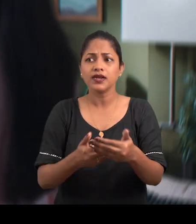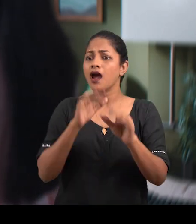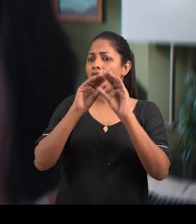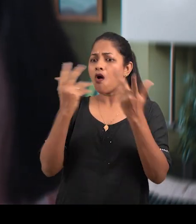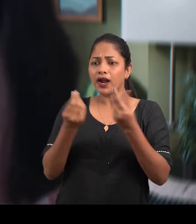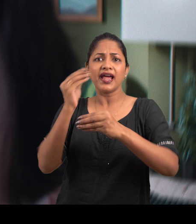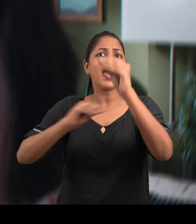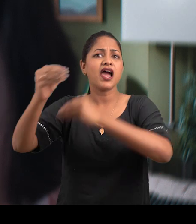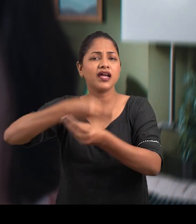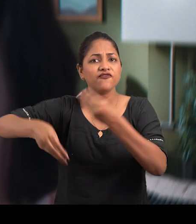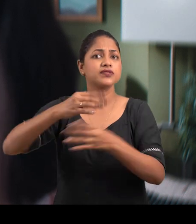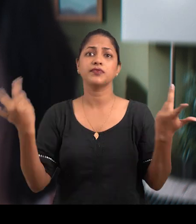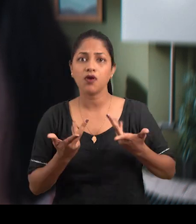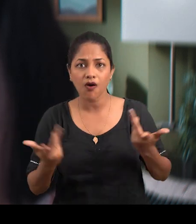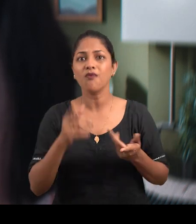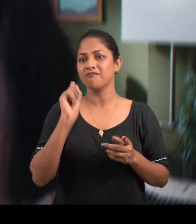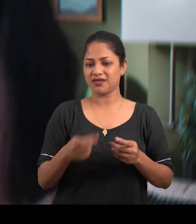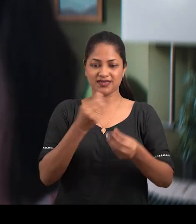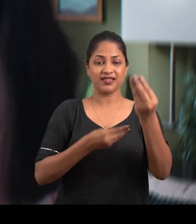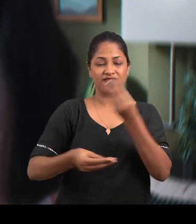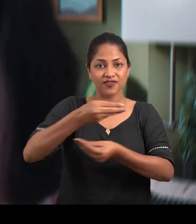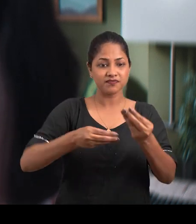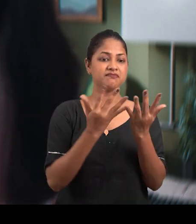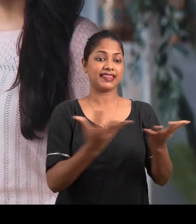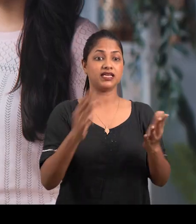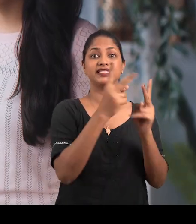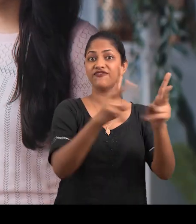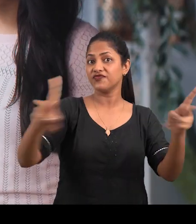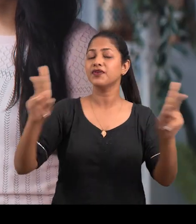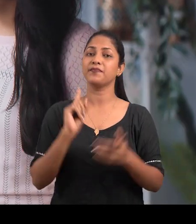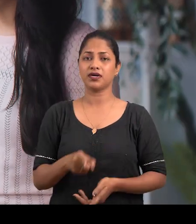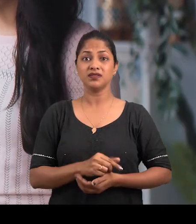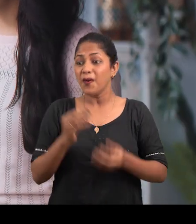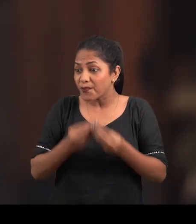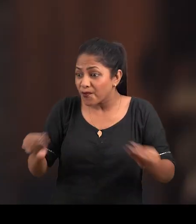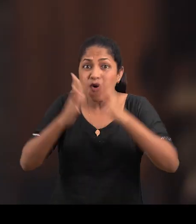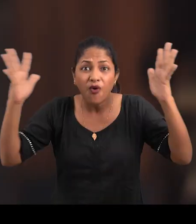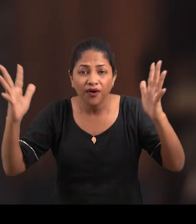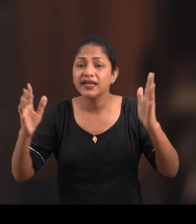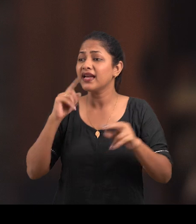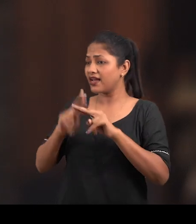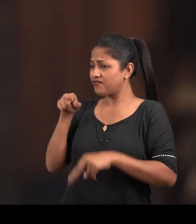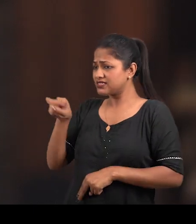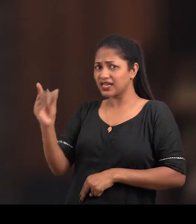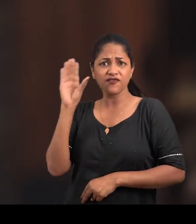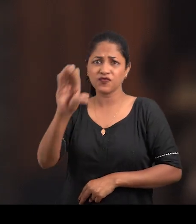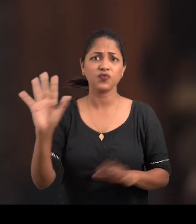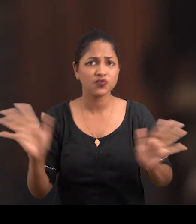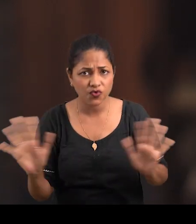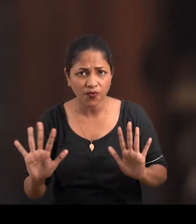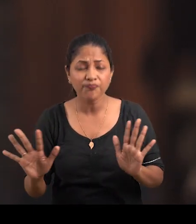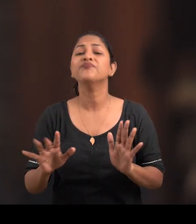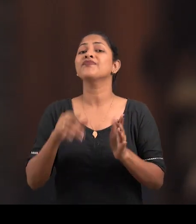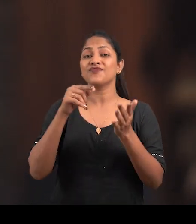ಅರ್ಥ ಮಾಡ್ಕೊಂಡು ಹೂಡಿಕೆ ಯಾವಾಗ್ಲೂ ಬೇರೆ ಬೇರೆ ವಿಧದ ಅಸೆಟ್ಗಳಲ್ಲಿ ಮಾಡ್ಬೇಕು. ನಾನ್ ಇಷ್ಟೆಲ್ಲ ಮಾಡ್ಬೇಕಾ? ಸ್ವತಃ ಹೂಡಿಕೆ ಮಾಡಲು ಇಷ್ಟ